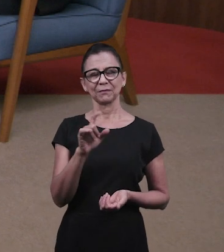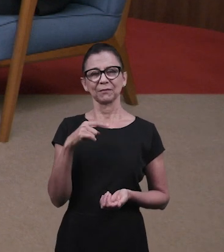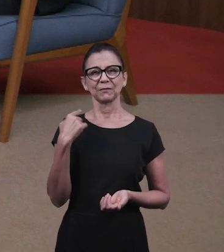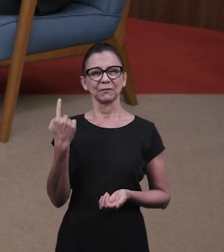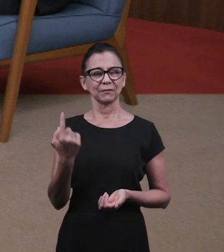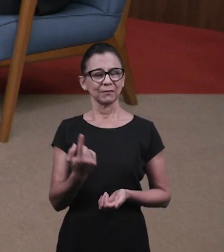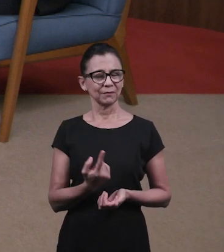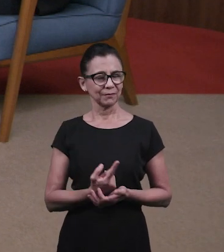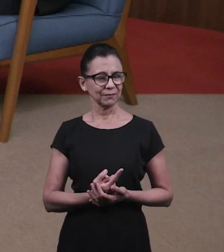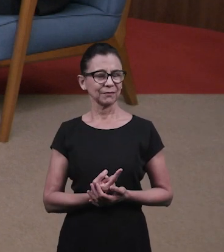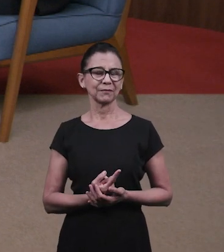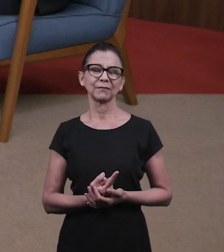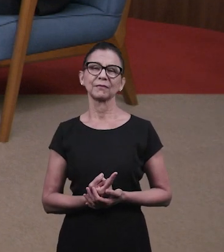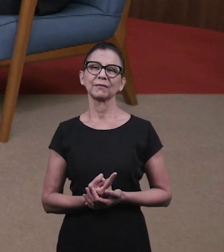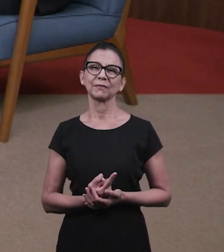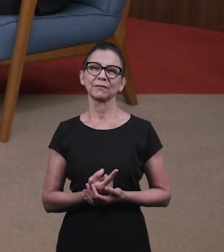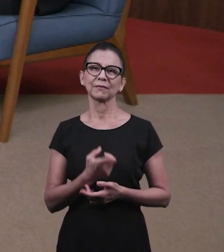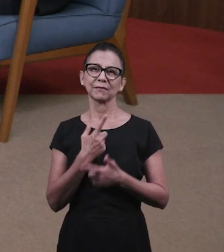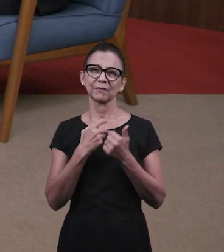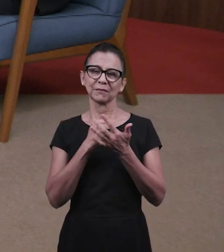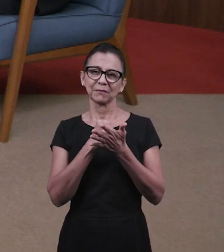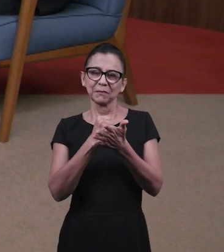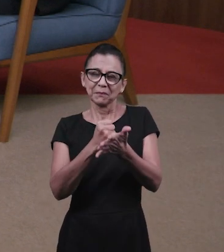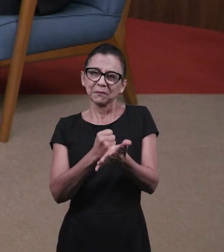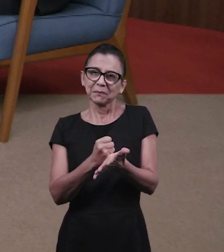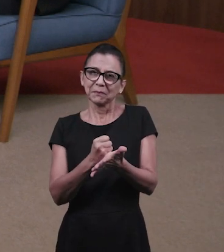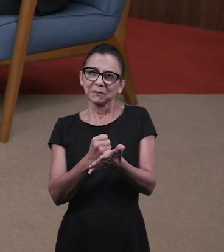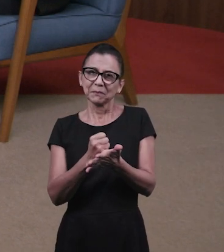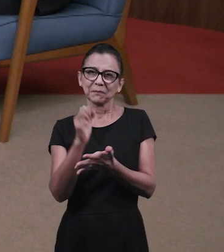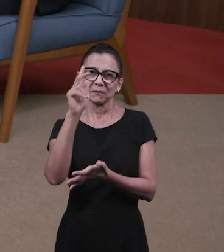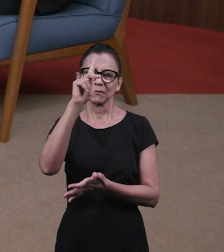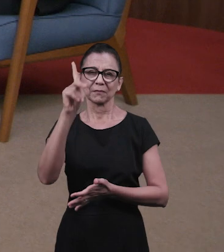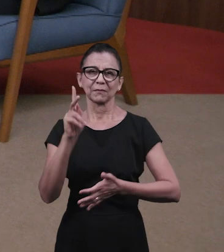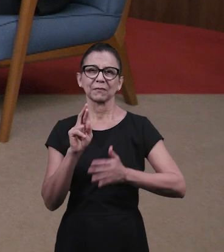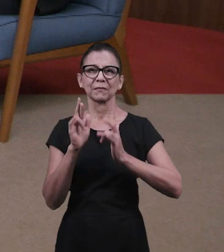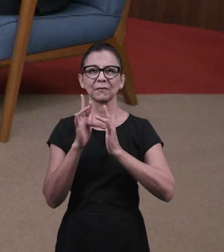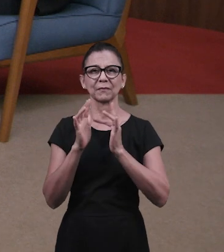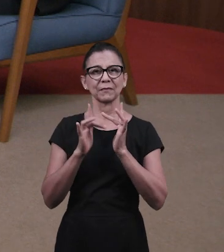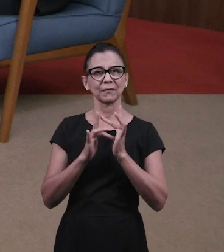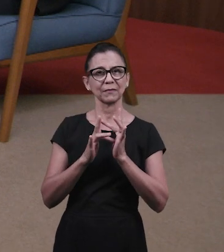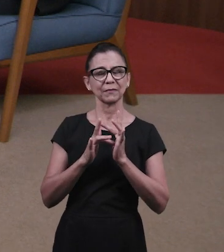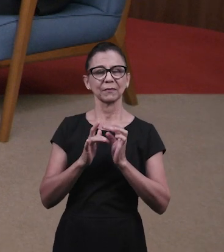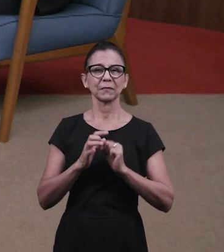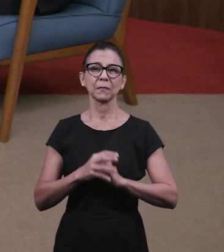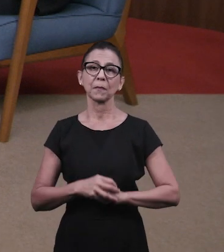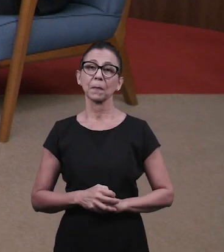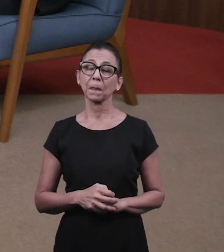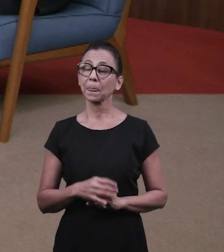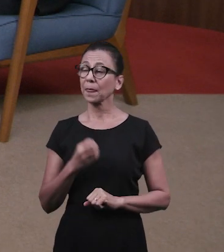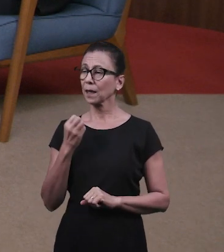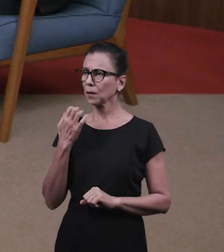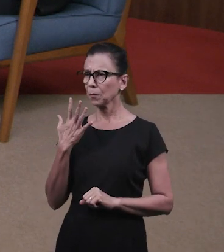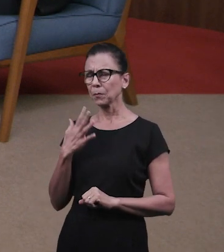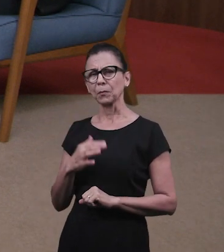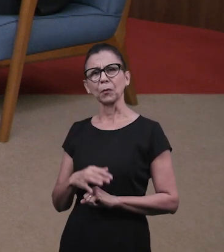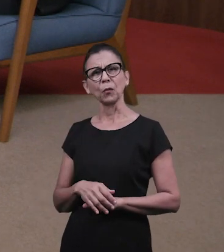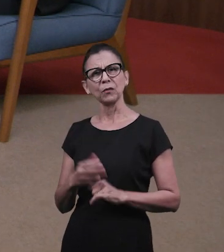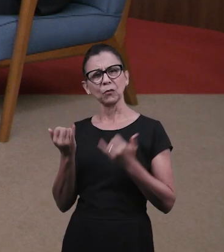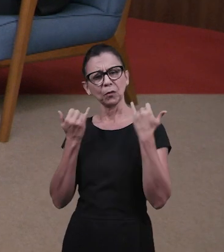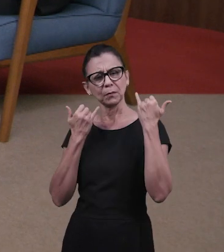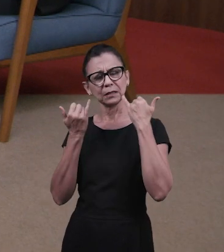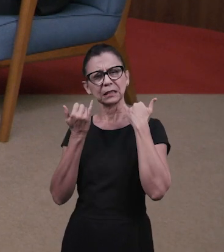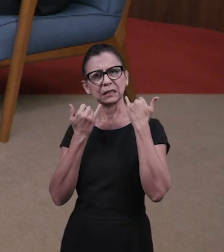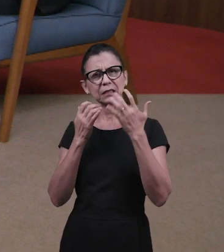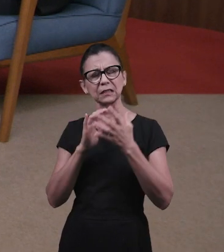pour participer avec les frères. À tous, la paix du Seigneur Jésus. Très bonne participation du pasteur Alex. D'ailleurs,